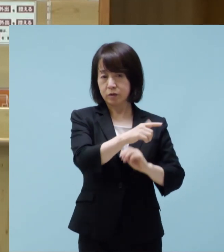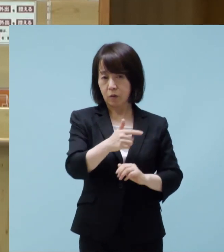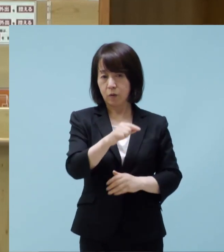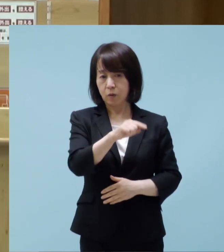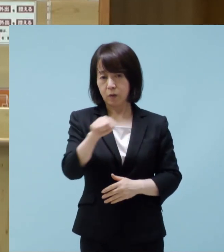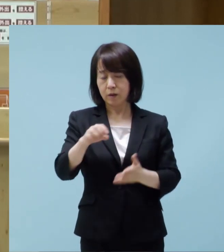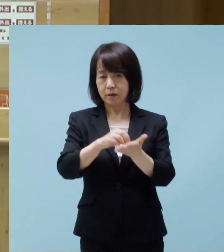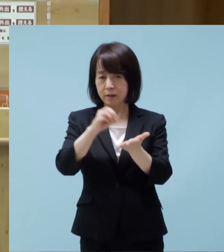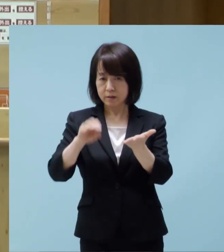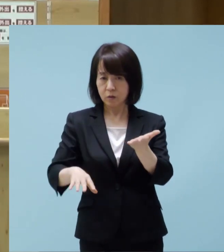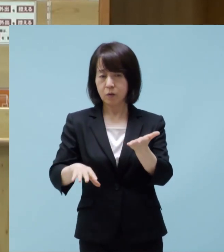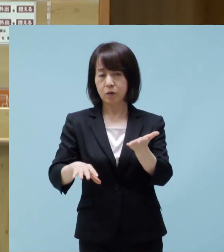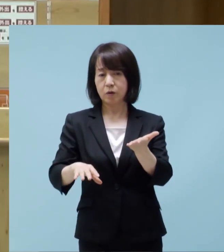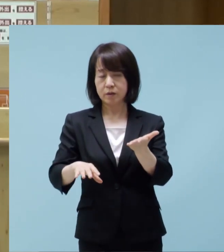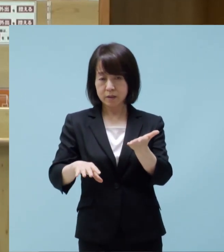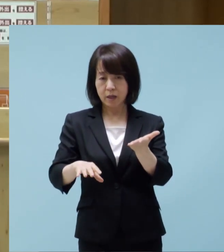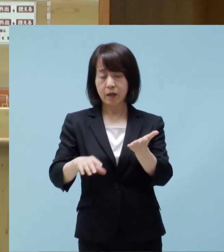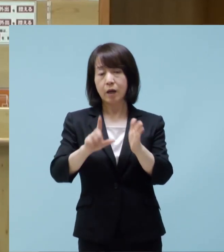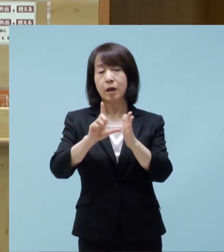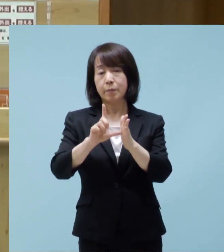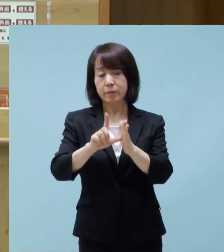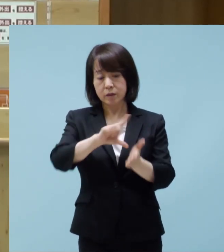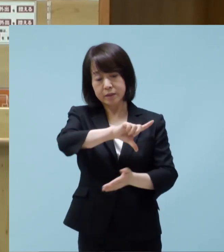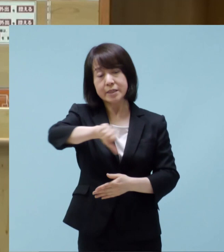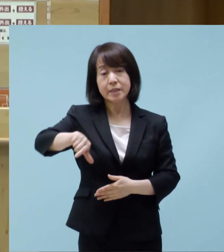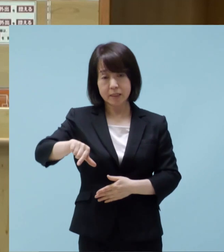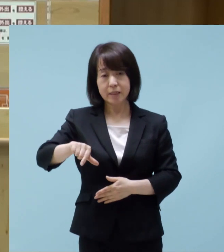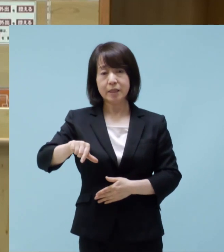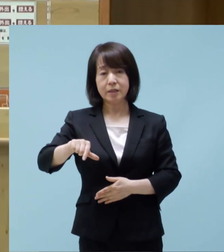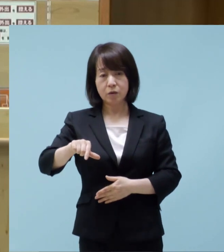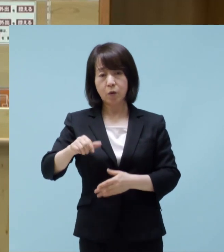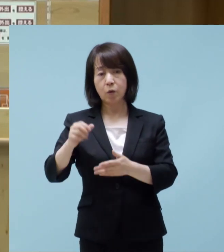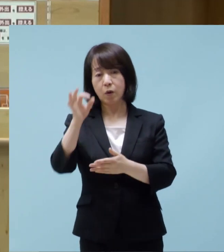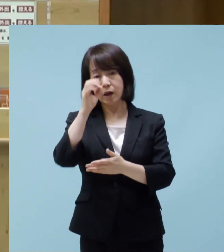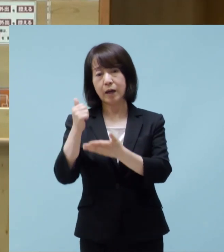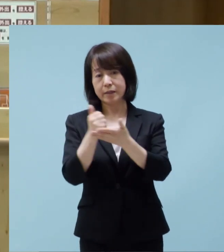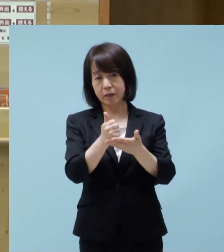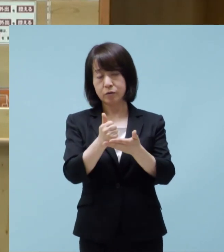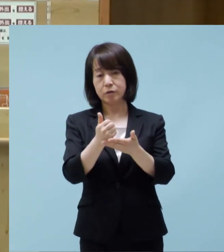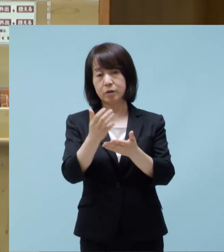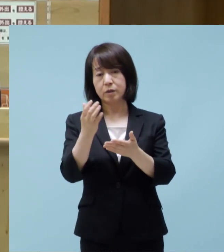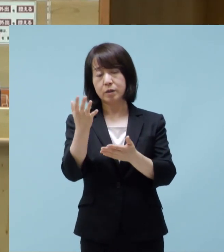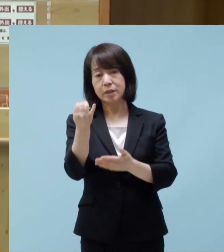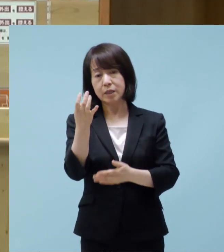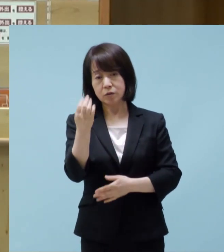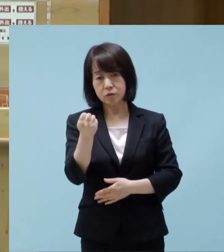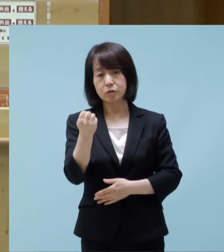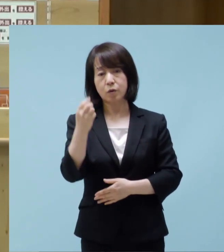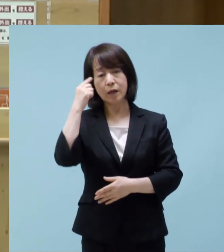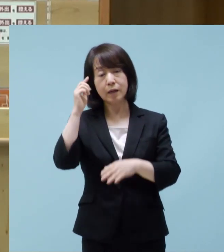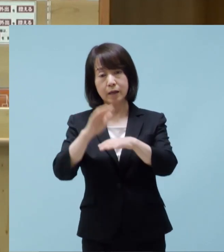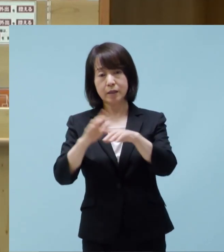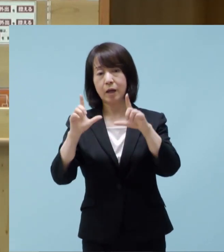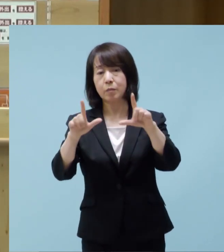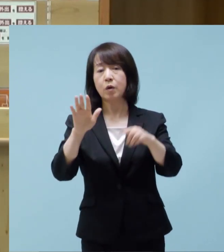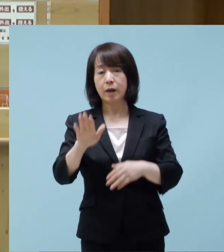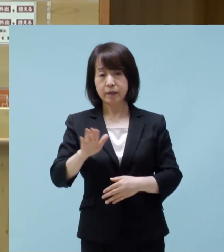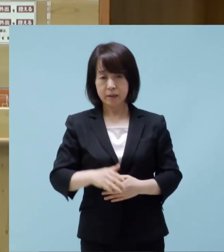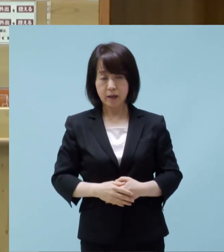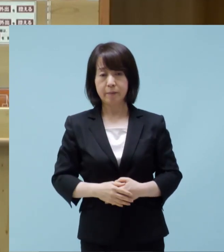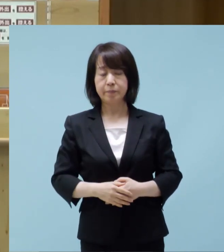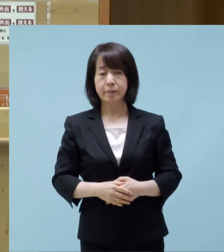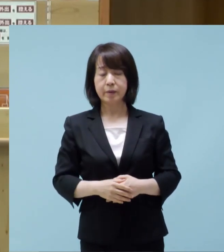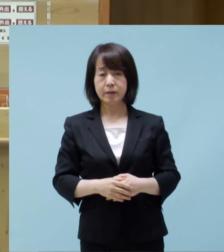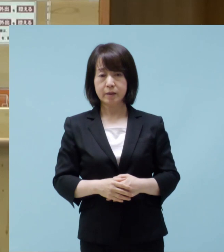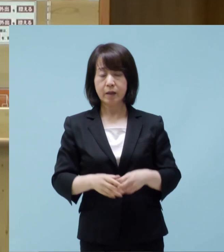表されていて、ご自身橋本会長自身として関係自治体の知事や首長の